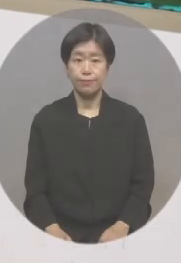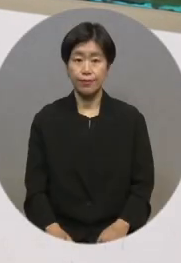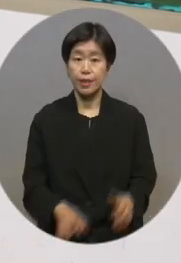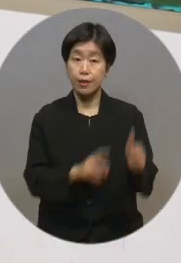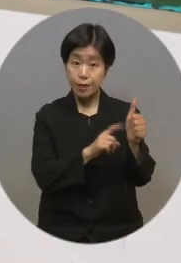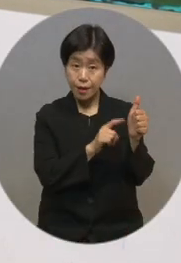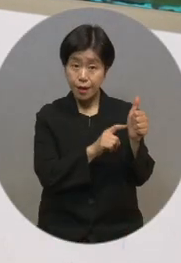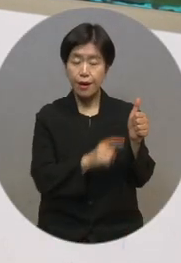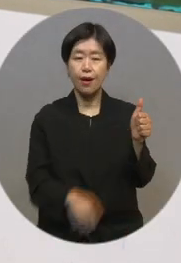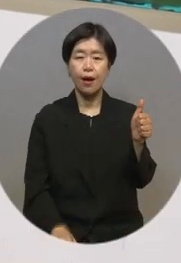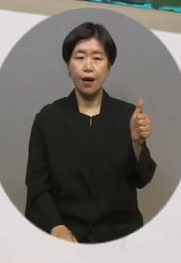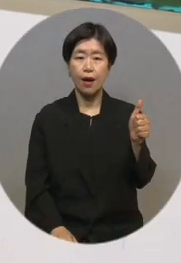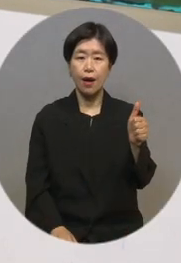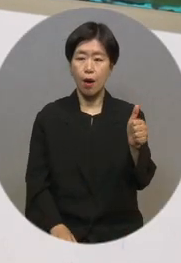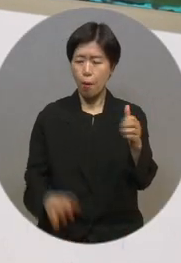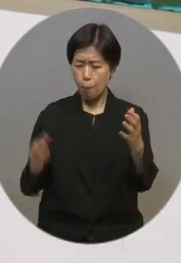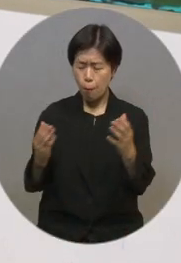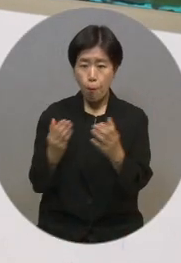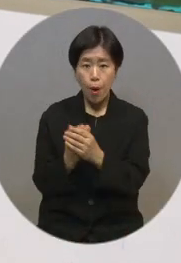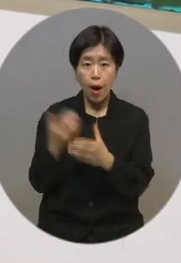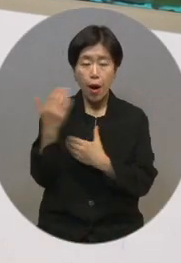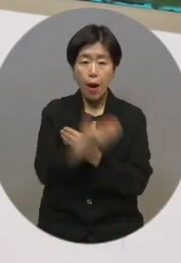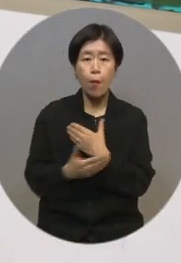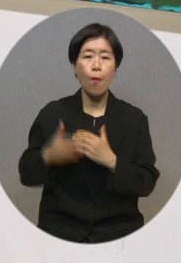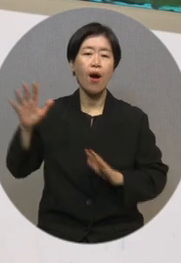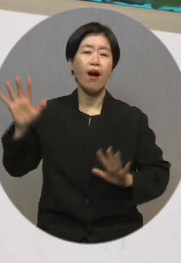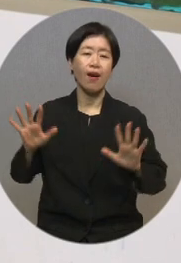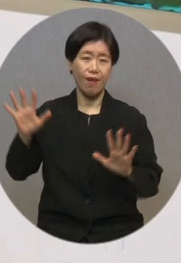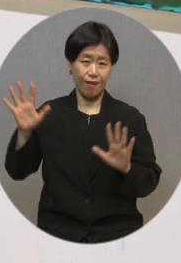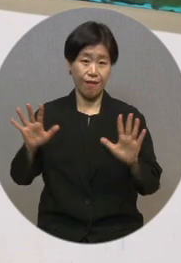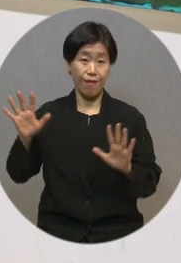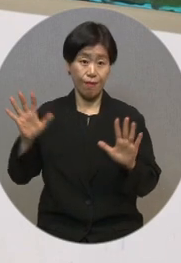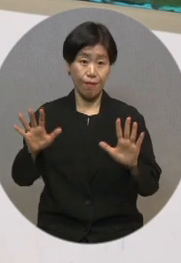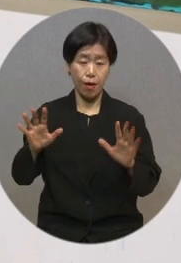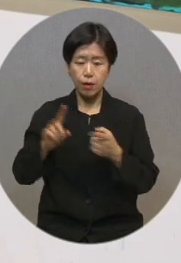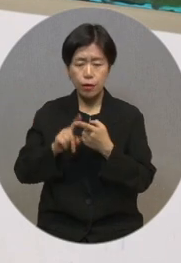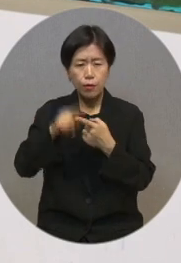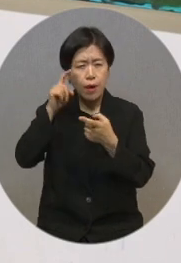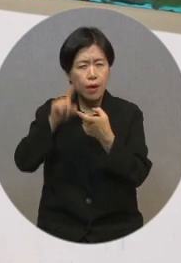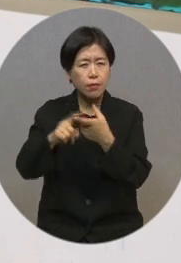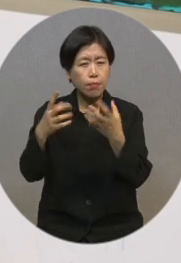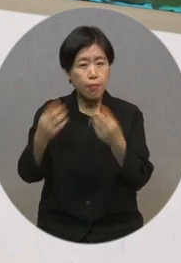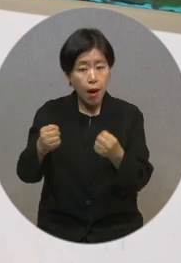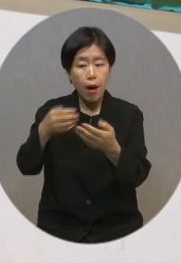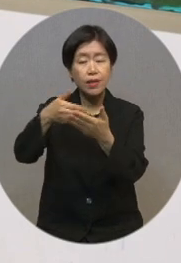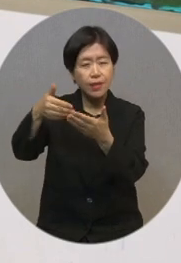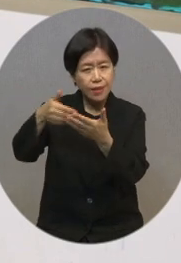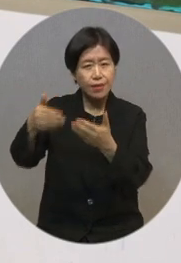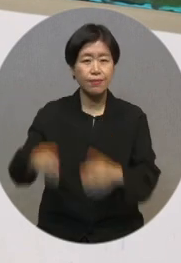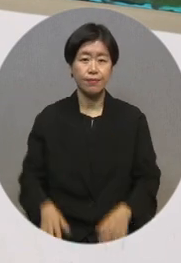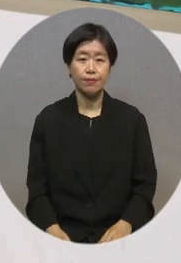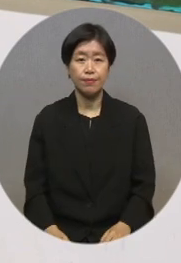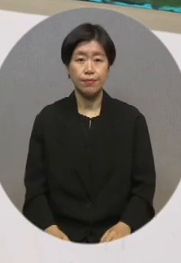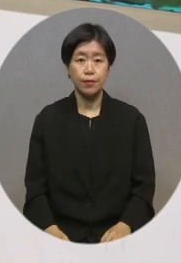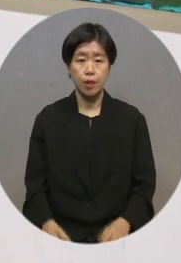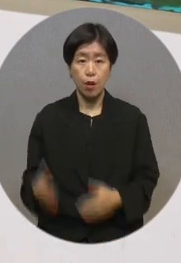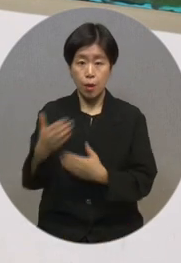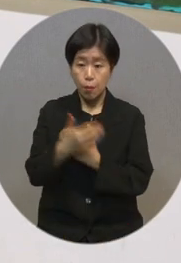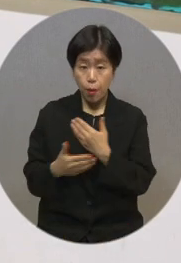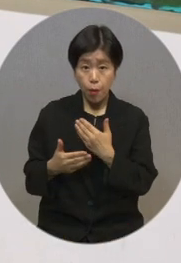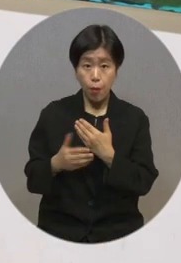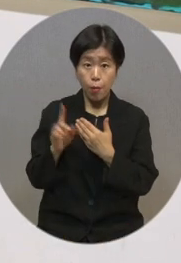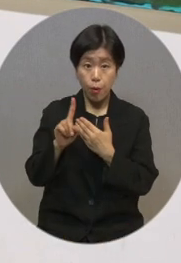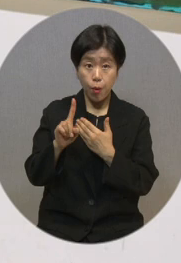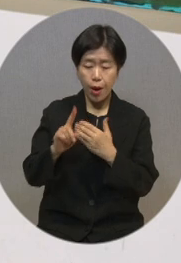작가는 온전한 몸의 언어인 몸의 짓, 바로 몸짓에 주목해 작품을 그려냈는데요. 몸이 세계와